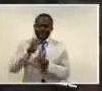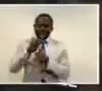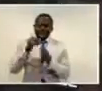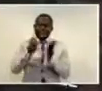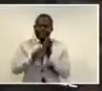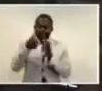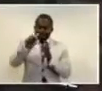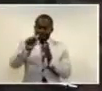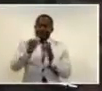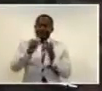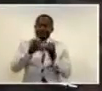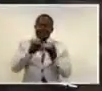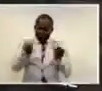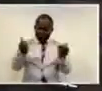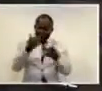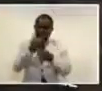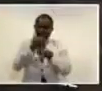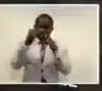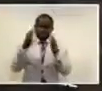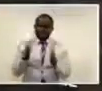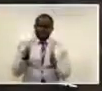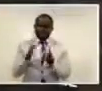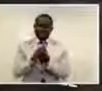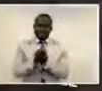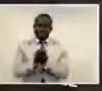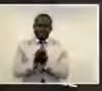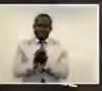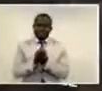ikibazo cyaba gikemurira